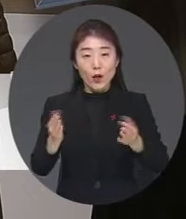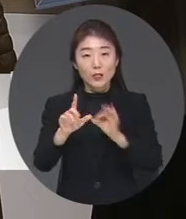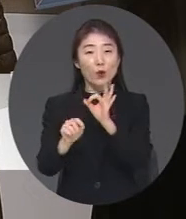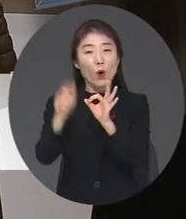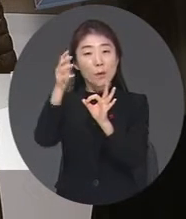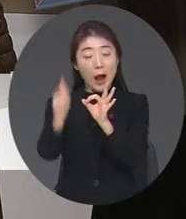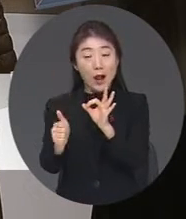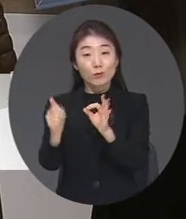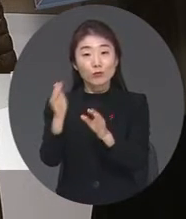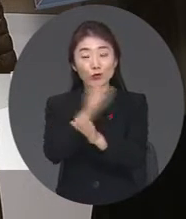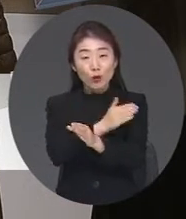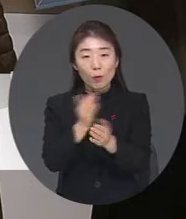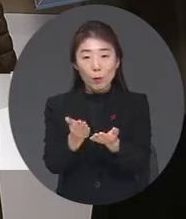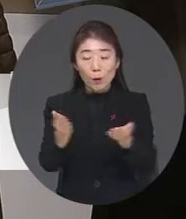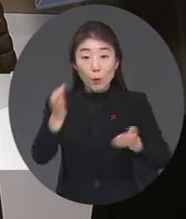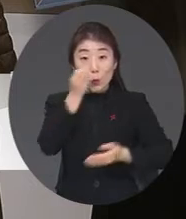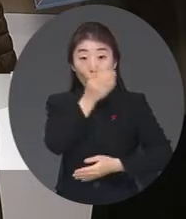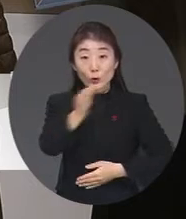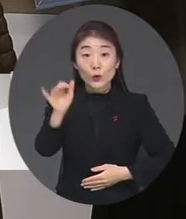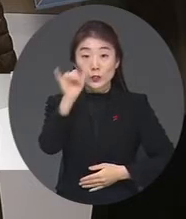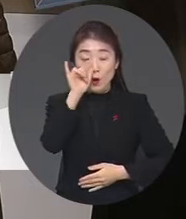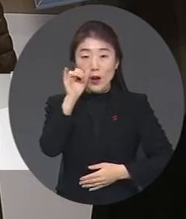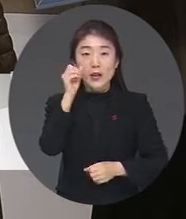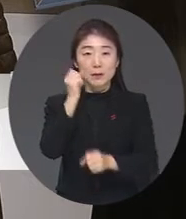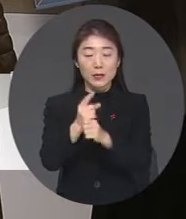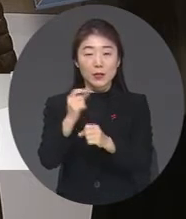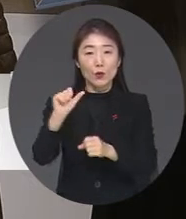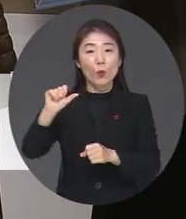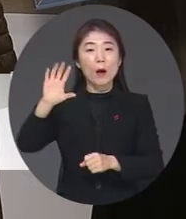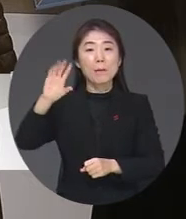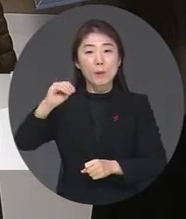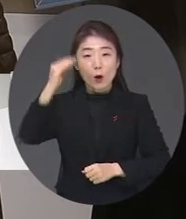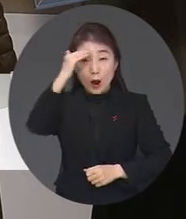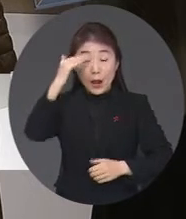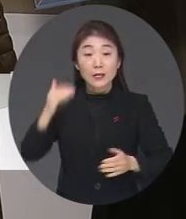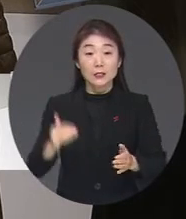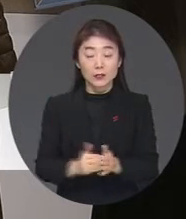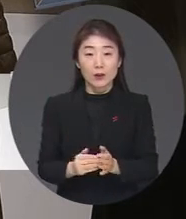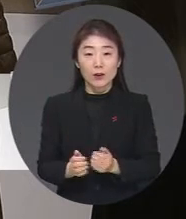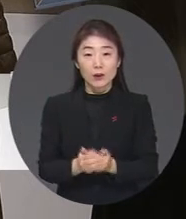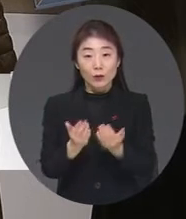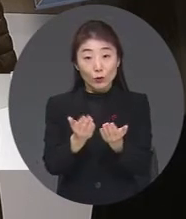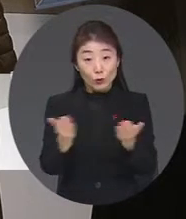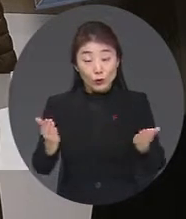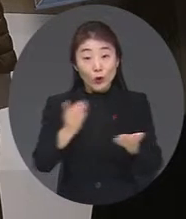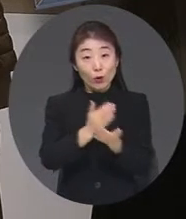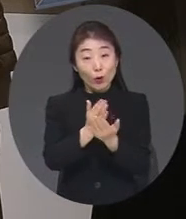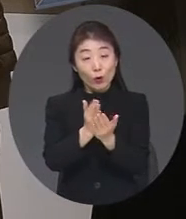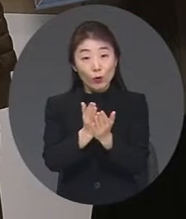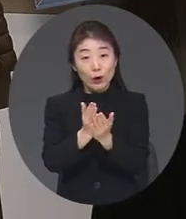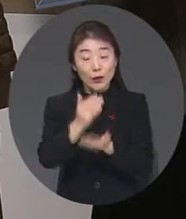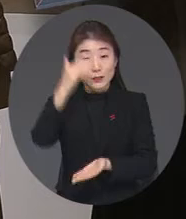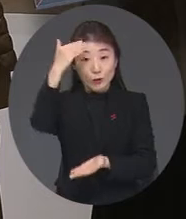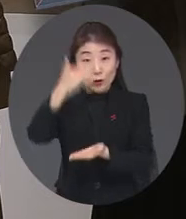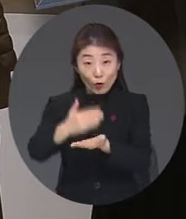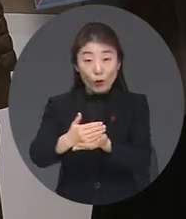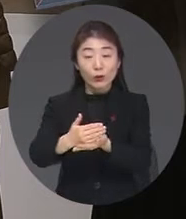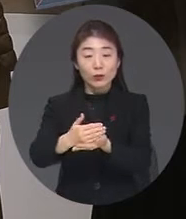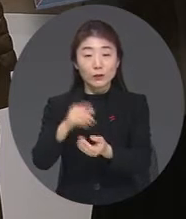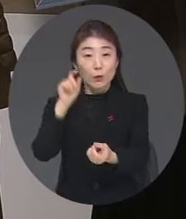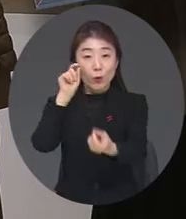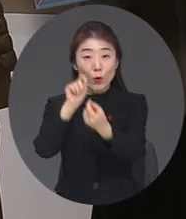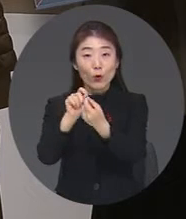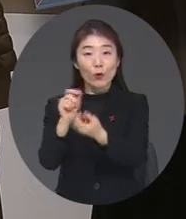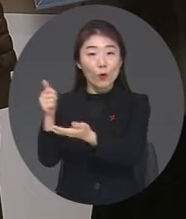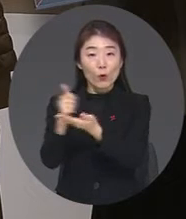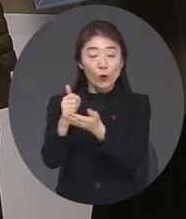열리고 있습니다. 벌써 5만 명이 다녀가는데요. 전시 종료를 앞두고 관람객들의 발길이 이어지고 있습니다.